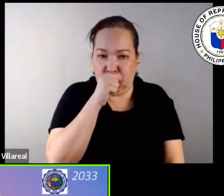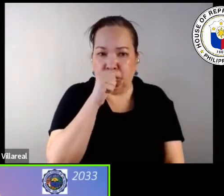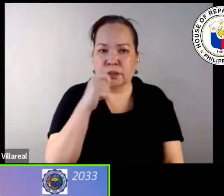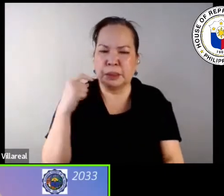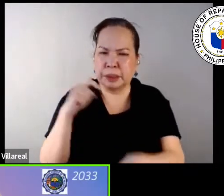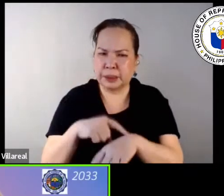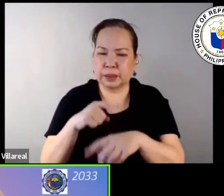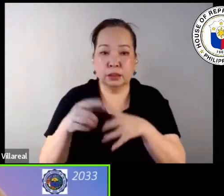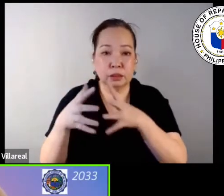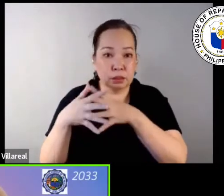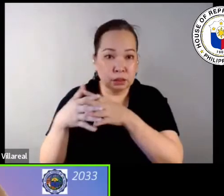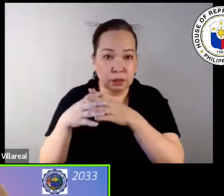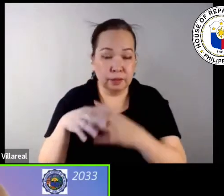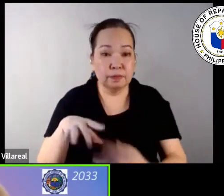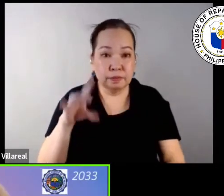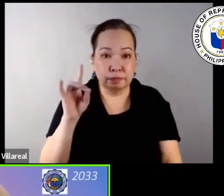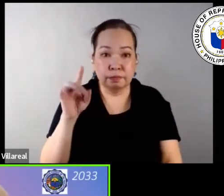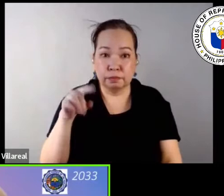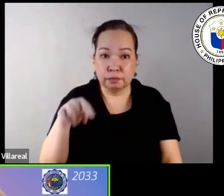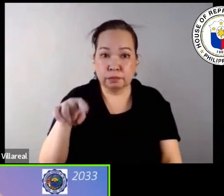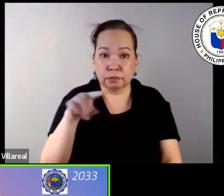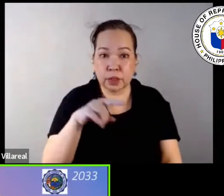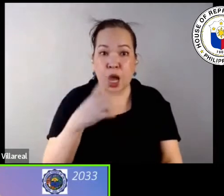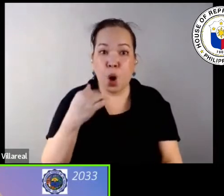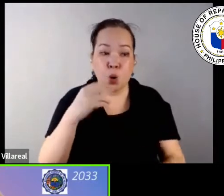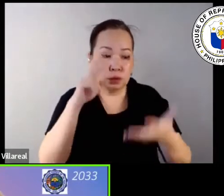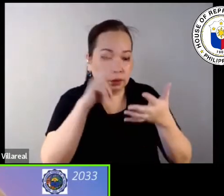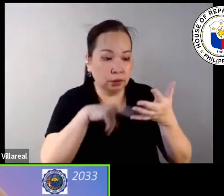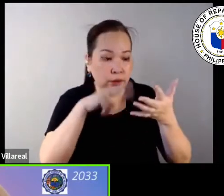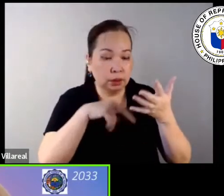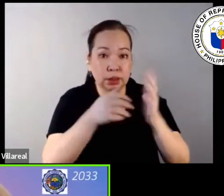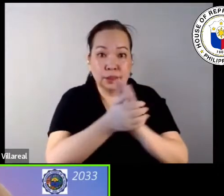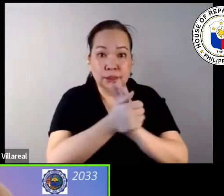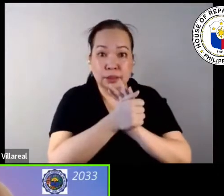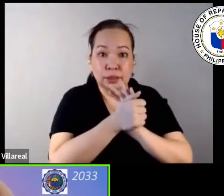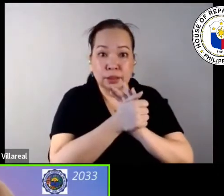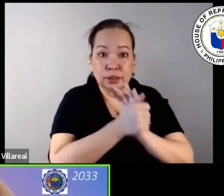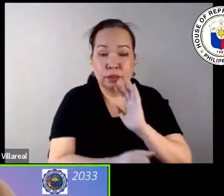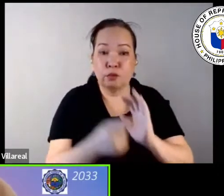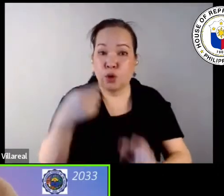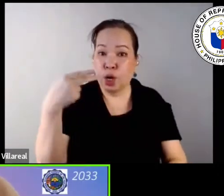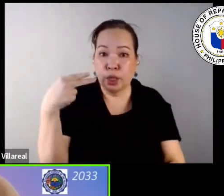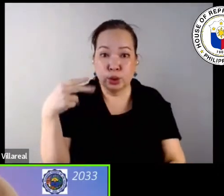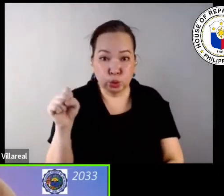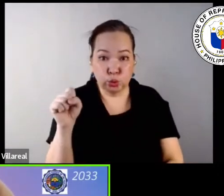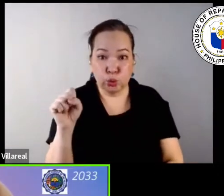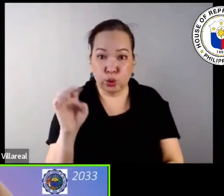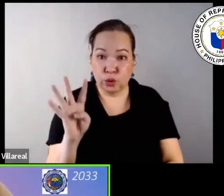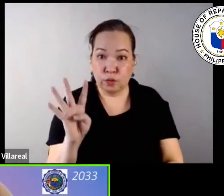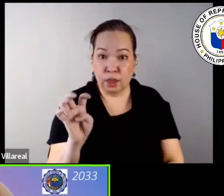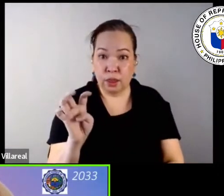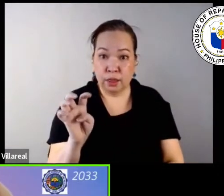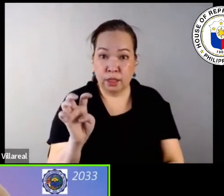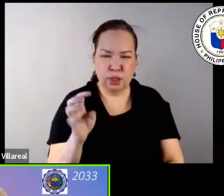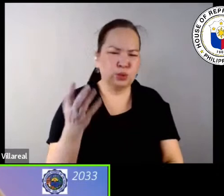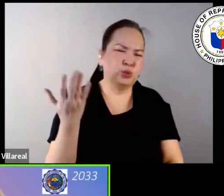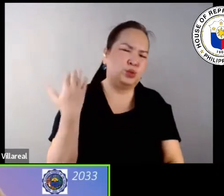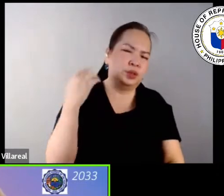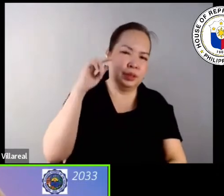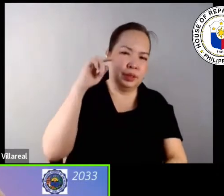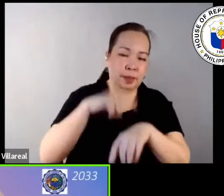nila na sa kakayahan sa pagbabasa ang mga high school, fourth year high school students noong panahang